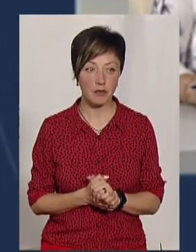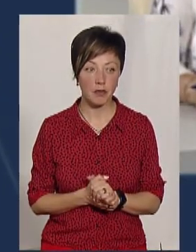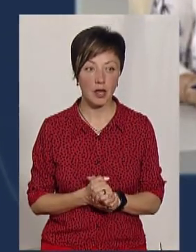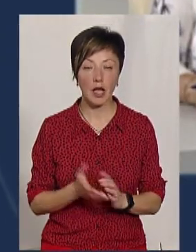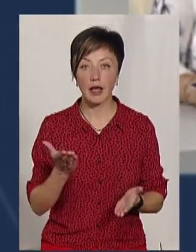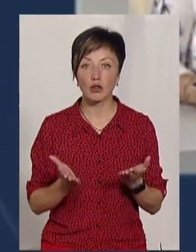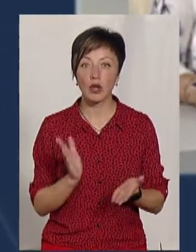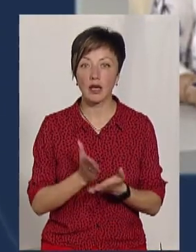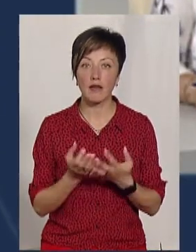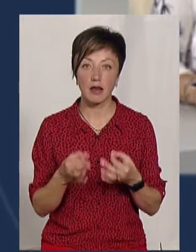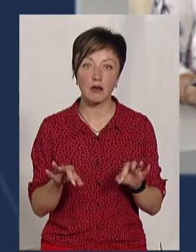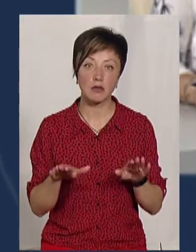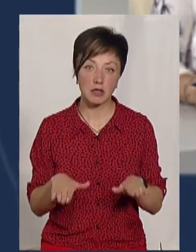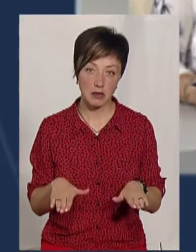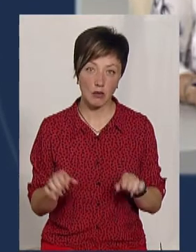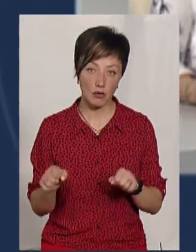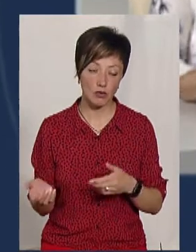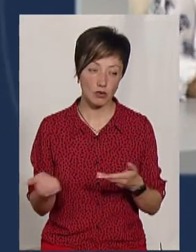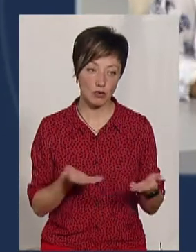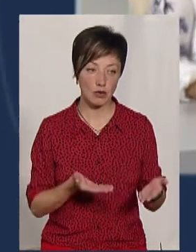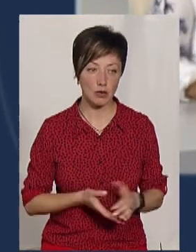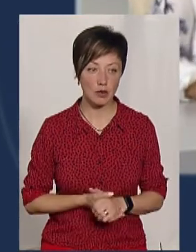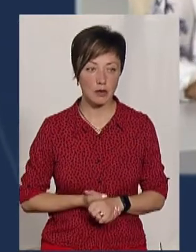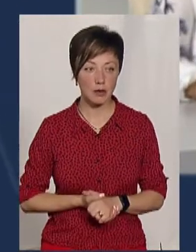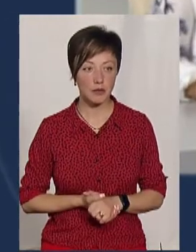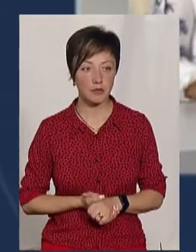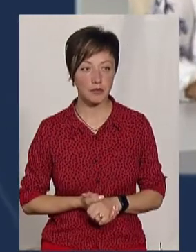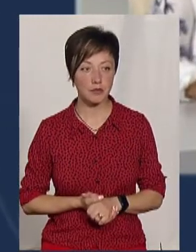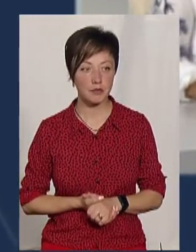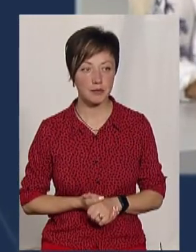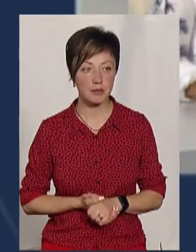звичайно, якщо є вільні місця, то може зайти.